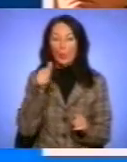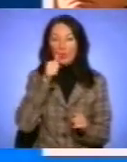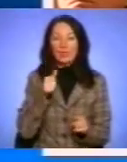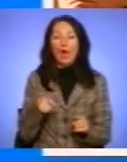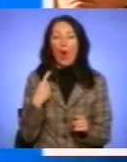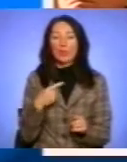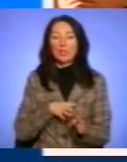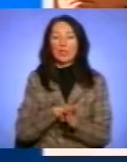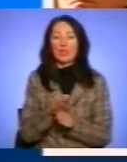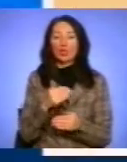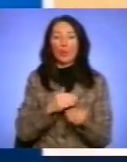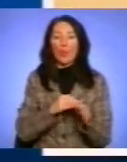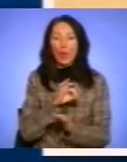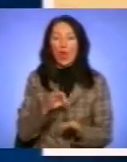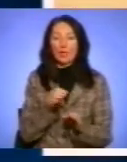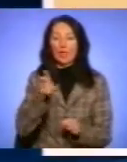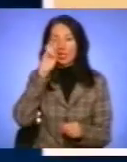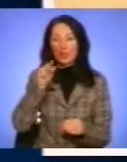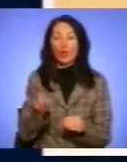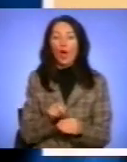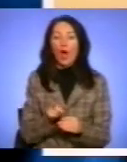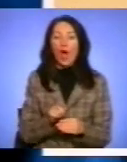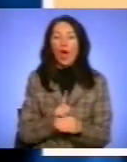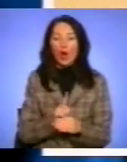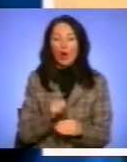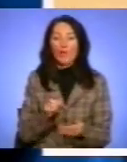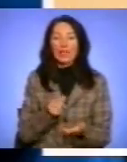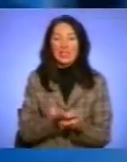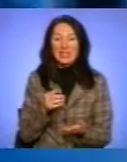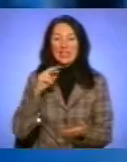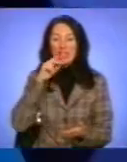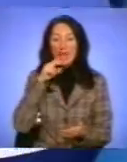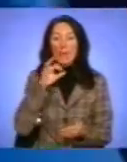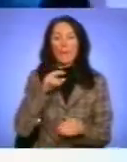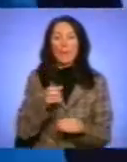проєкту державного регулювання цін на медикаменти для хворих на гіпертонію.